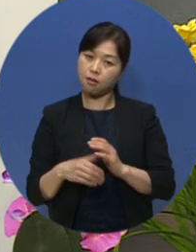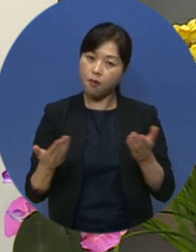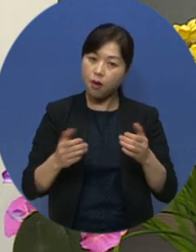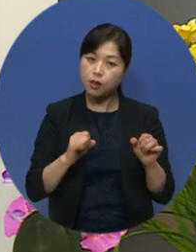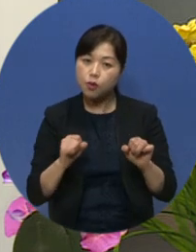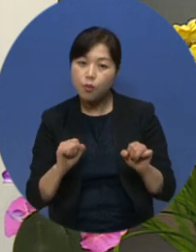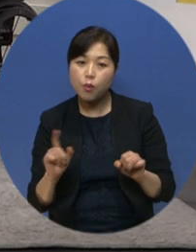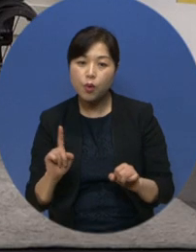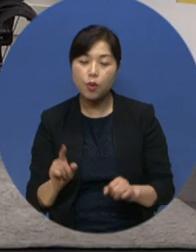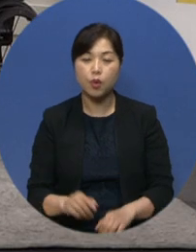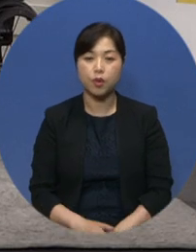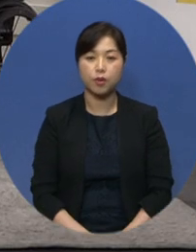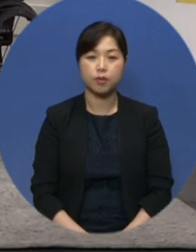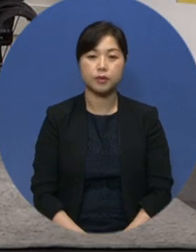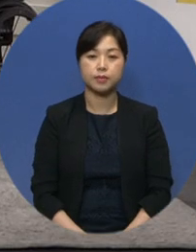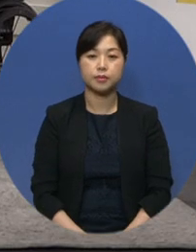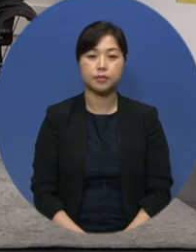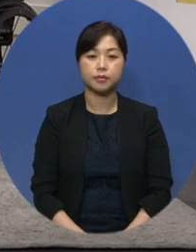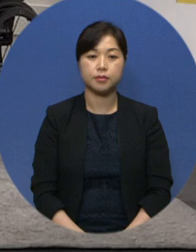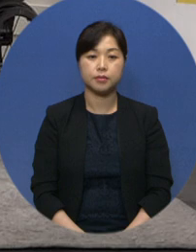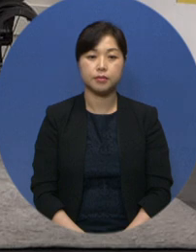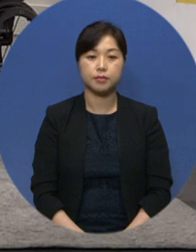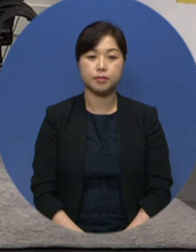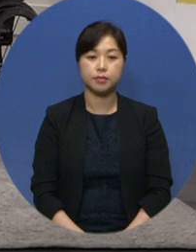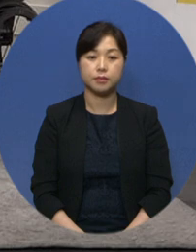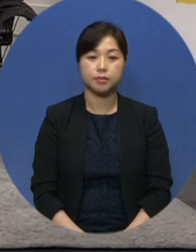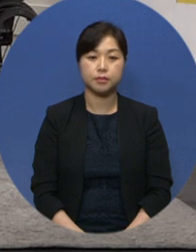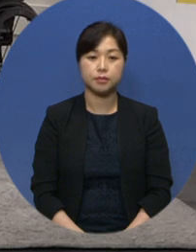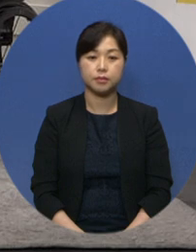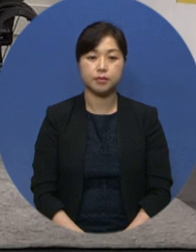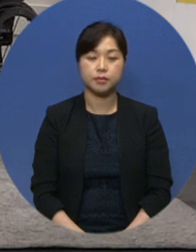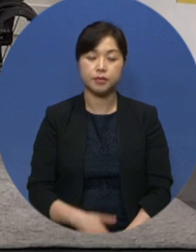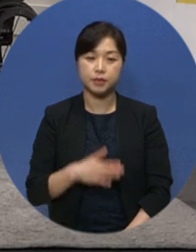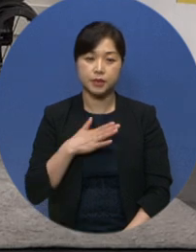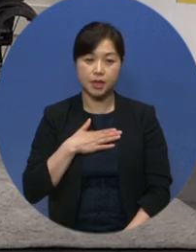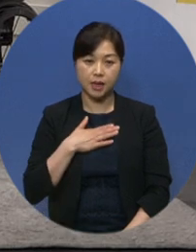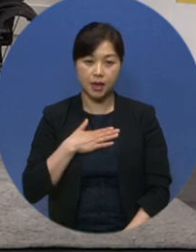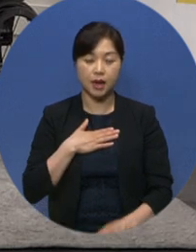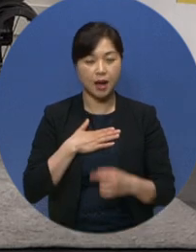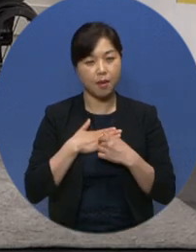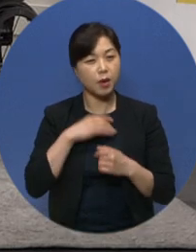하시는지 에 제가 이제 그 소일거리 는